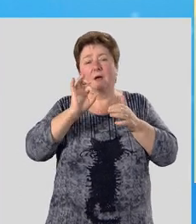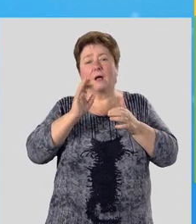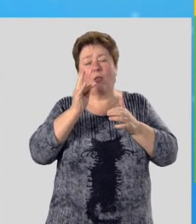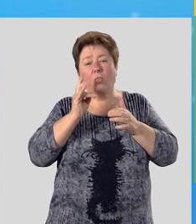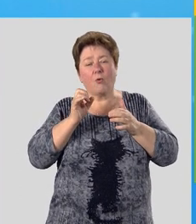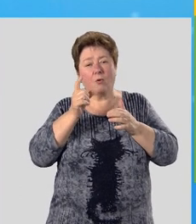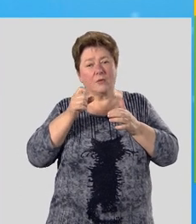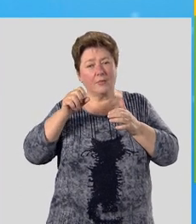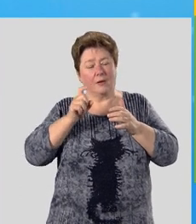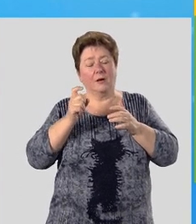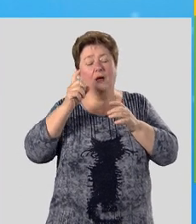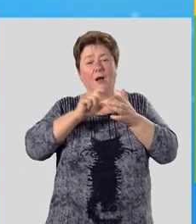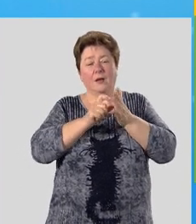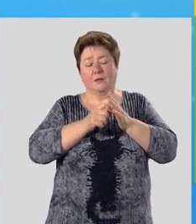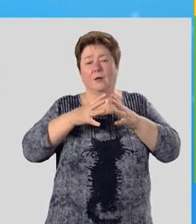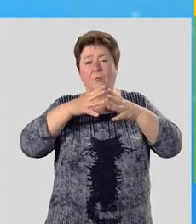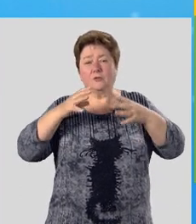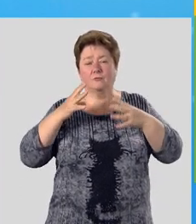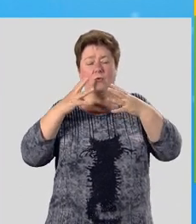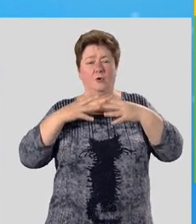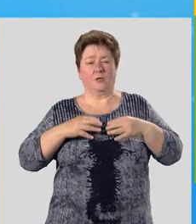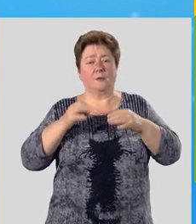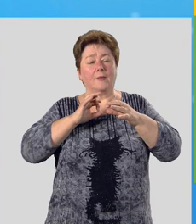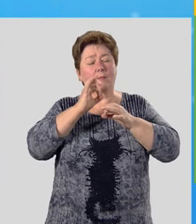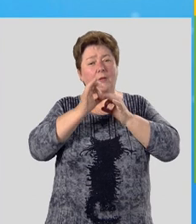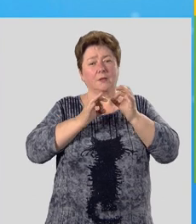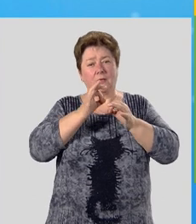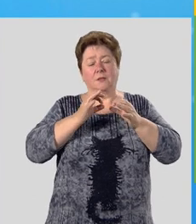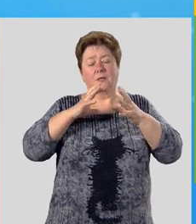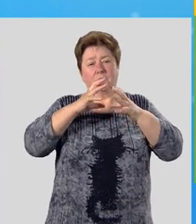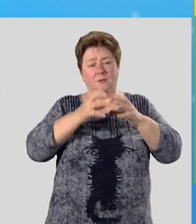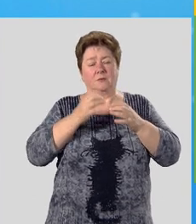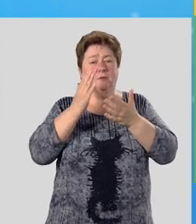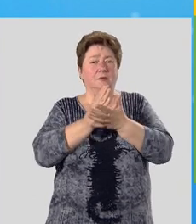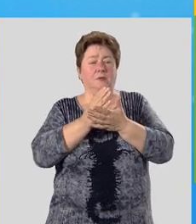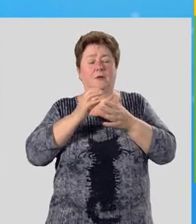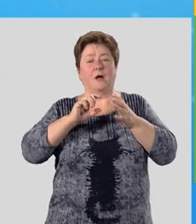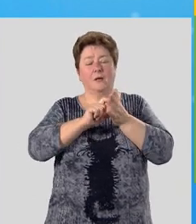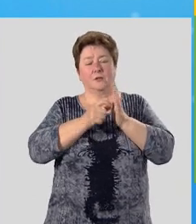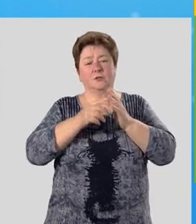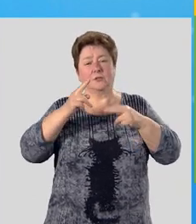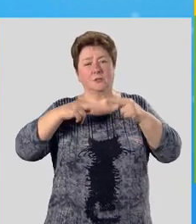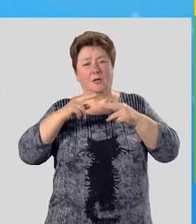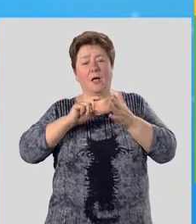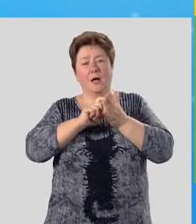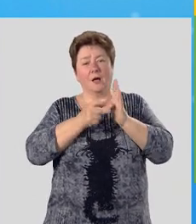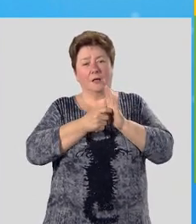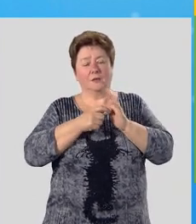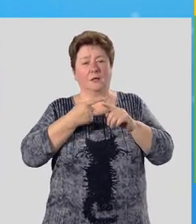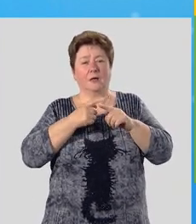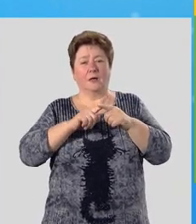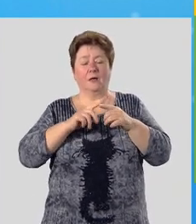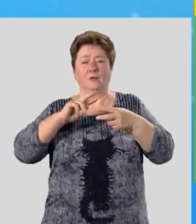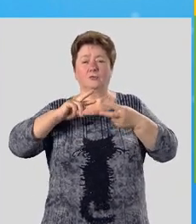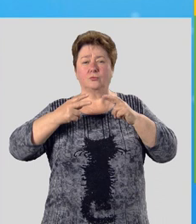органоидах клетки. Большинство организмов на планете Земля имеют клеточное строение. Клетка – это